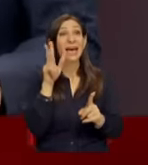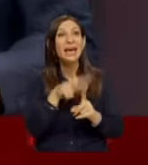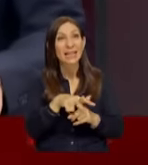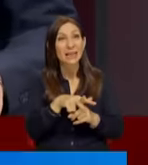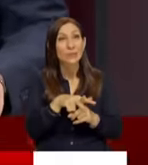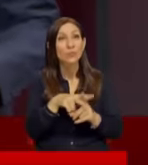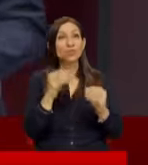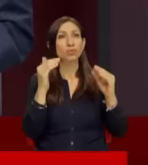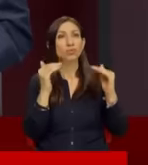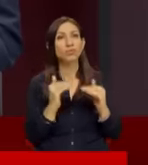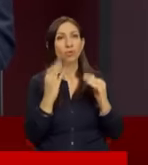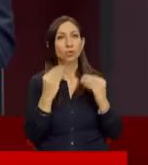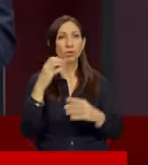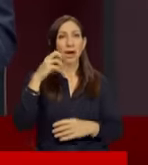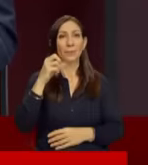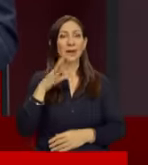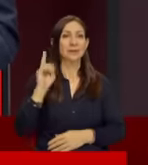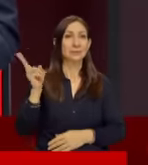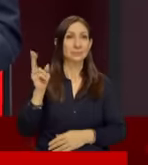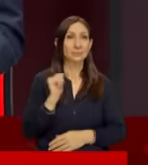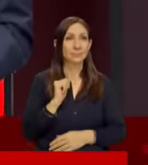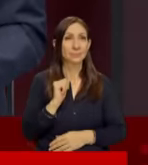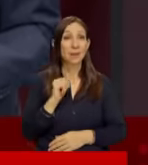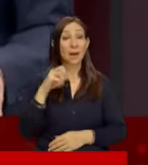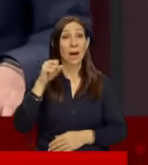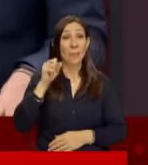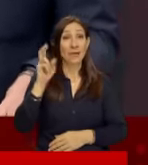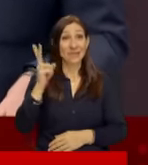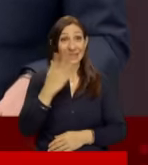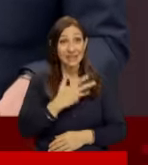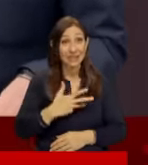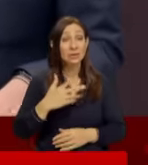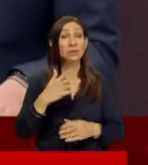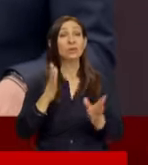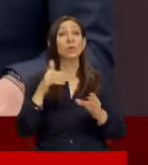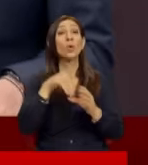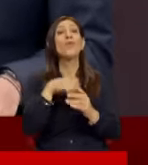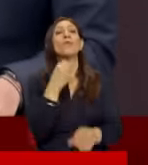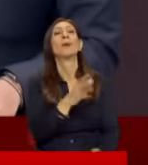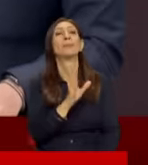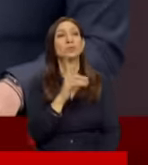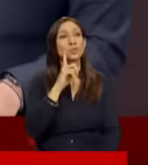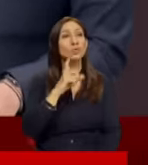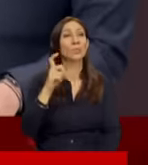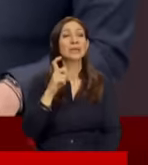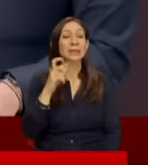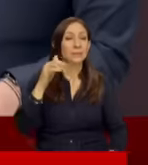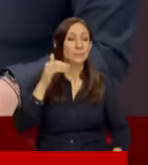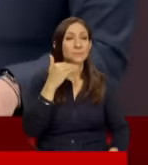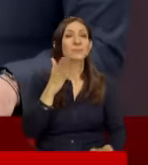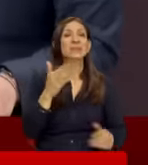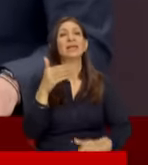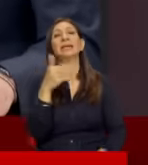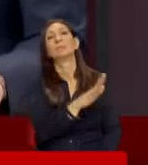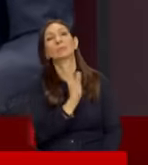katılım çok düşük olmuş AK Parti tabanında. AK Partililer Cumhurbaşkanına gitmemiş. Hani elleri gitmemiş belki ama sandığa